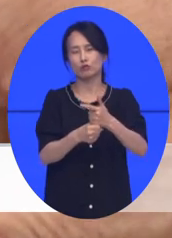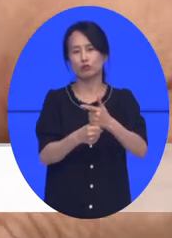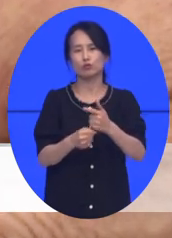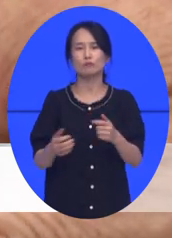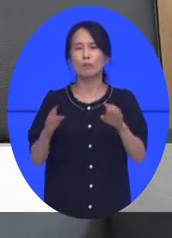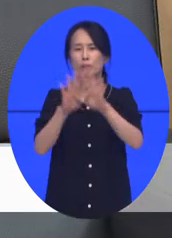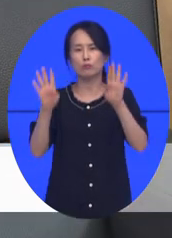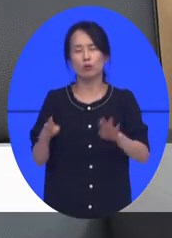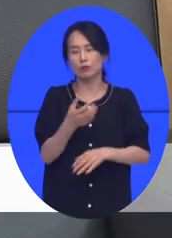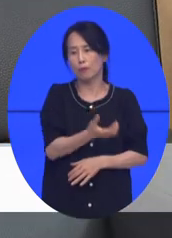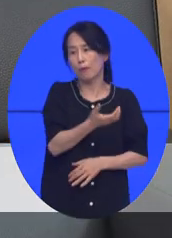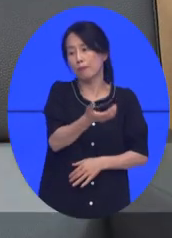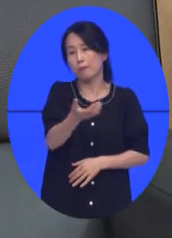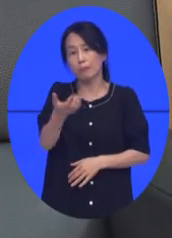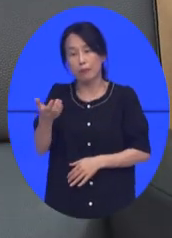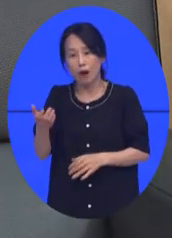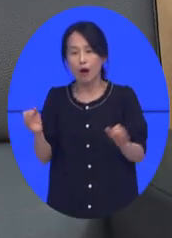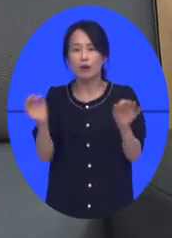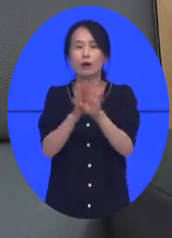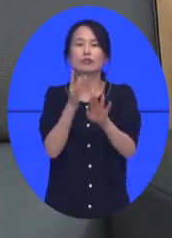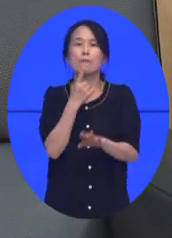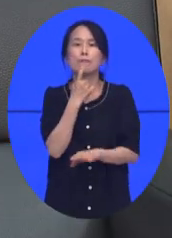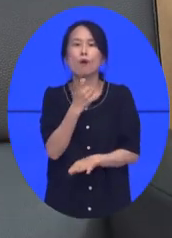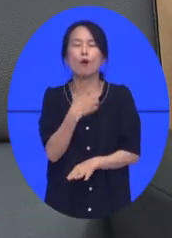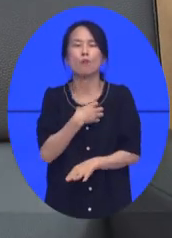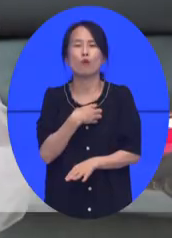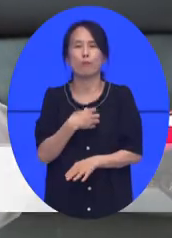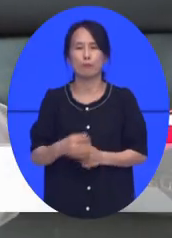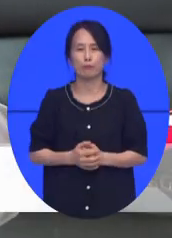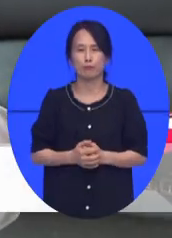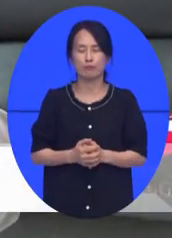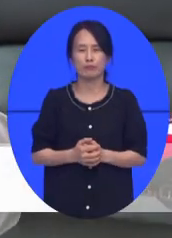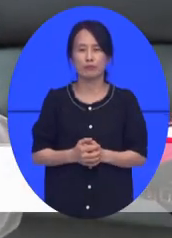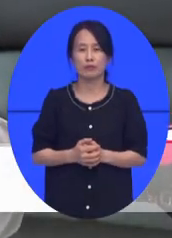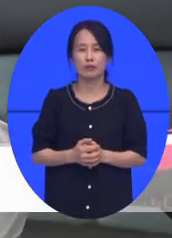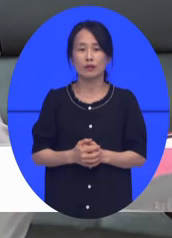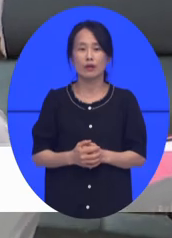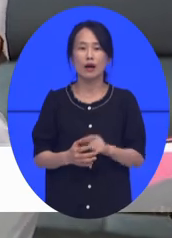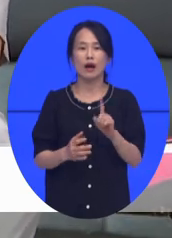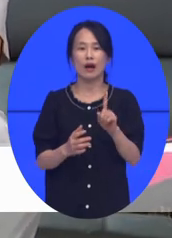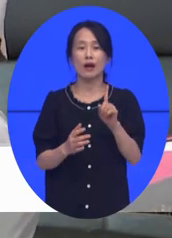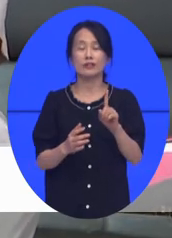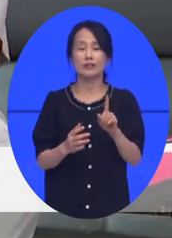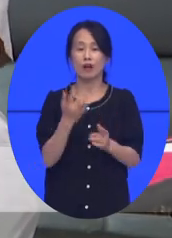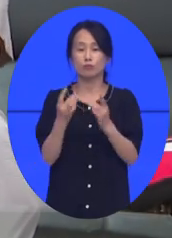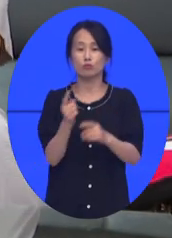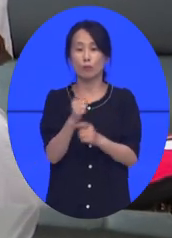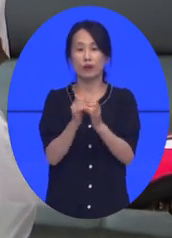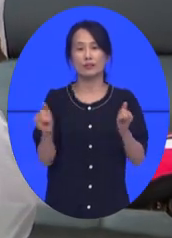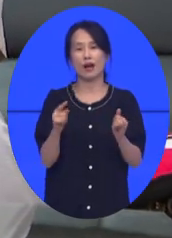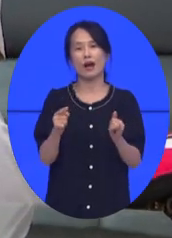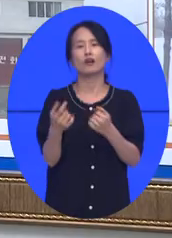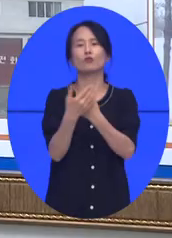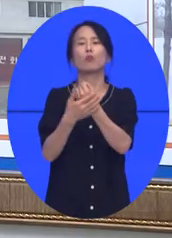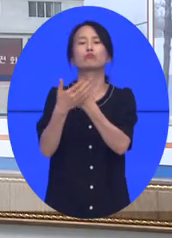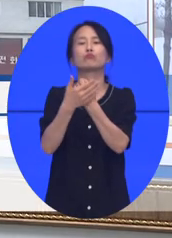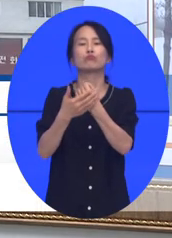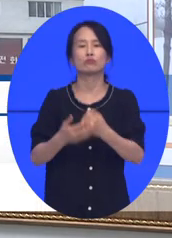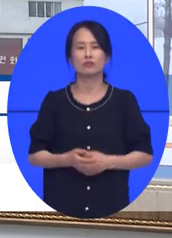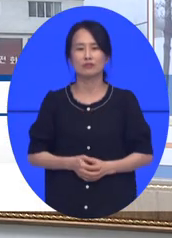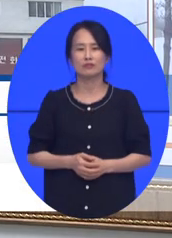등으로 옮겨 다니며 자칫 사라질 수도 있었습니다 사라질 위기를 넘긴 건 한 의용소방대원 덕분이었습니다